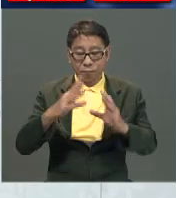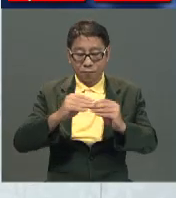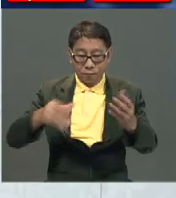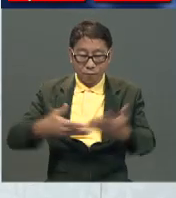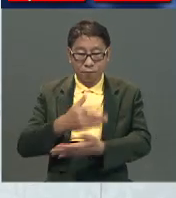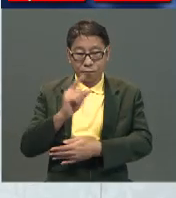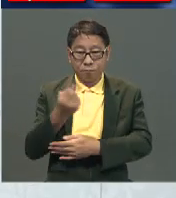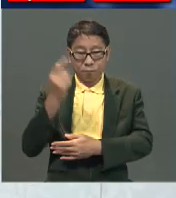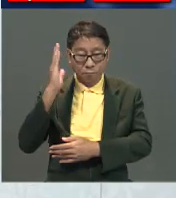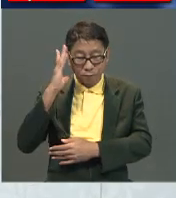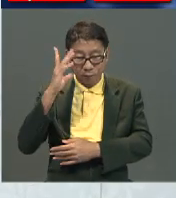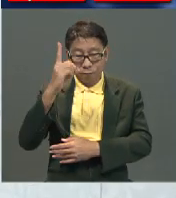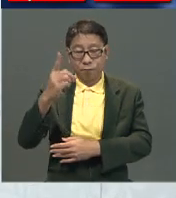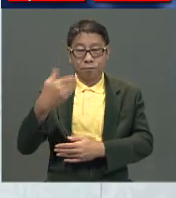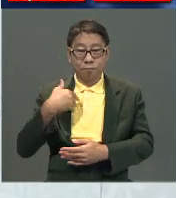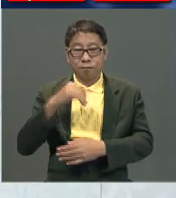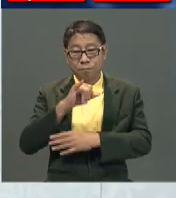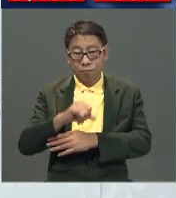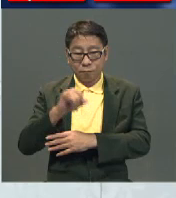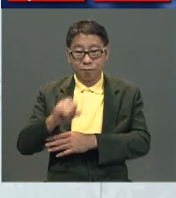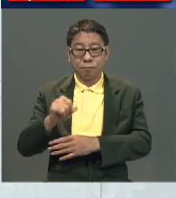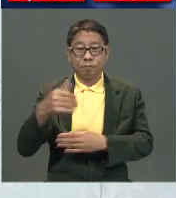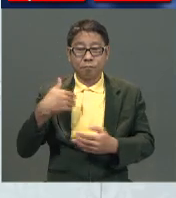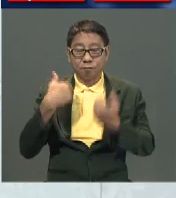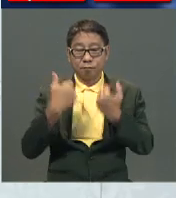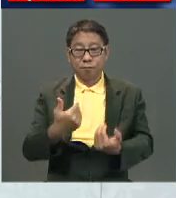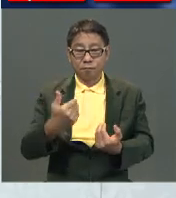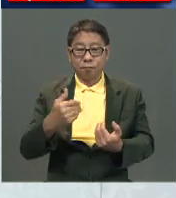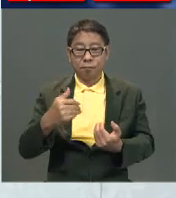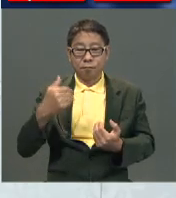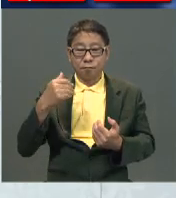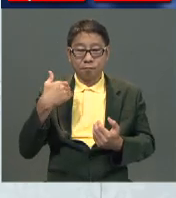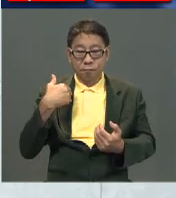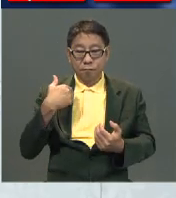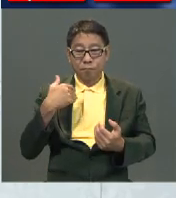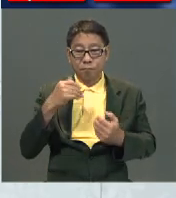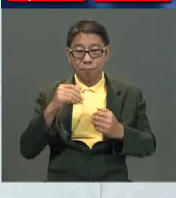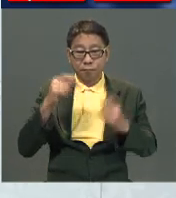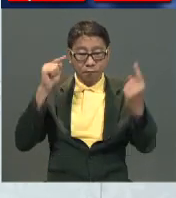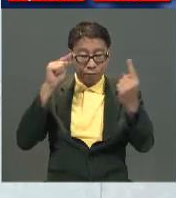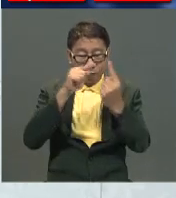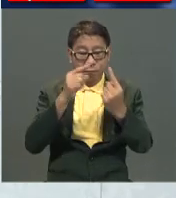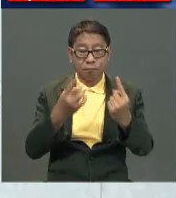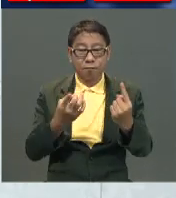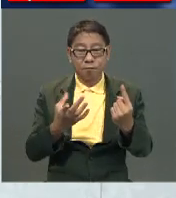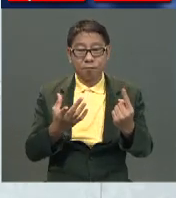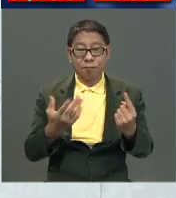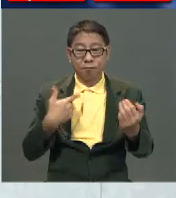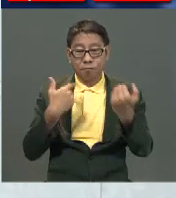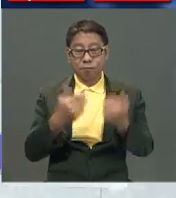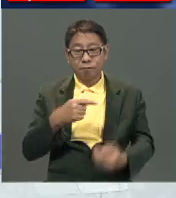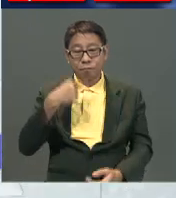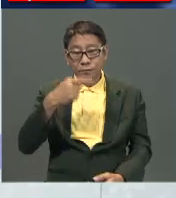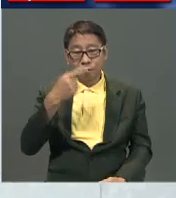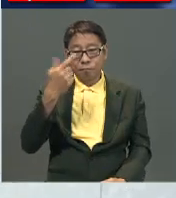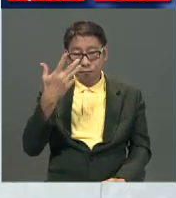ามันมีความจำเป็นอะไรอย่างไรนะครับสิ่งสำคัญที่สุดคือพ.ร.ฉุกเฉินฉบับนี้มันมีไว้ใช้เพื่ออะไรนะผมเคยพูดไปหล